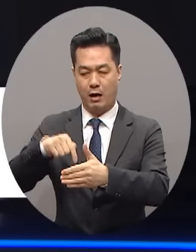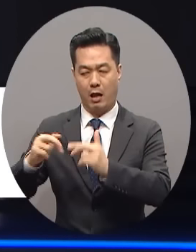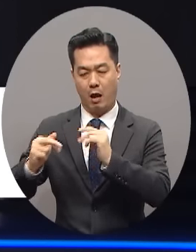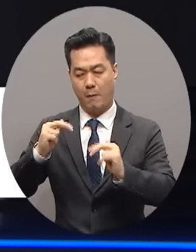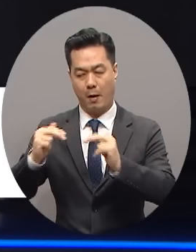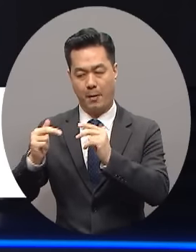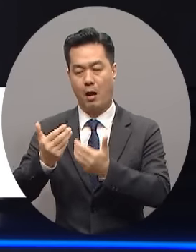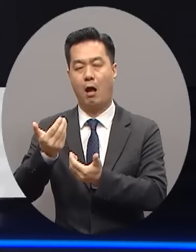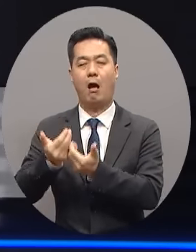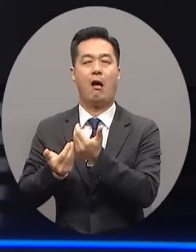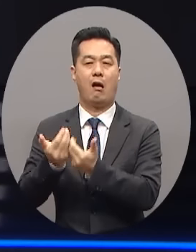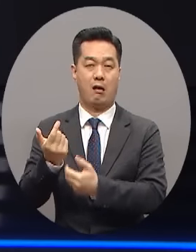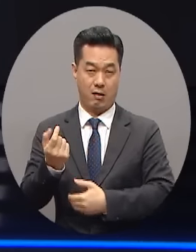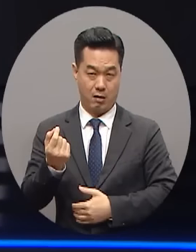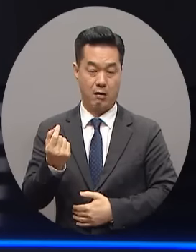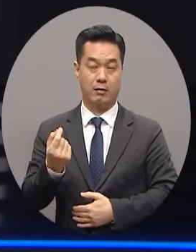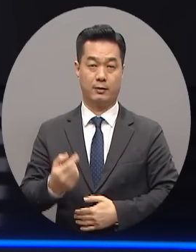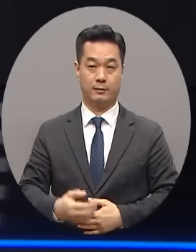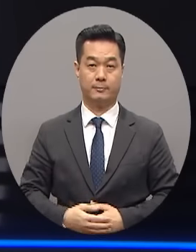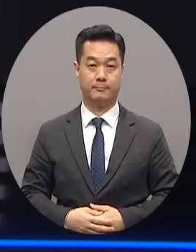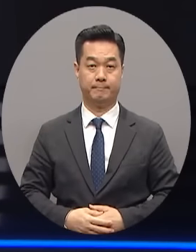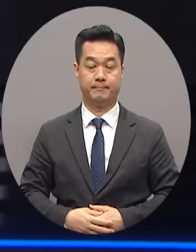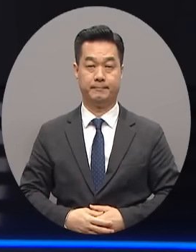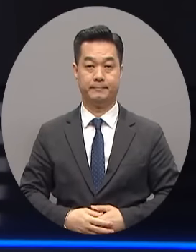고조되고 있습니다. 이남호 기자가 보도합니다.